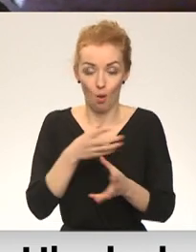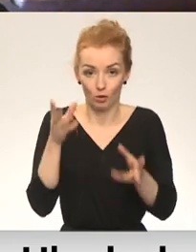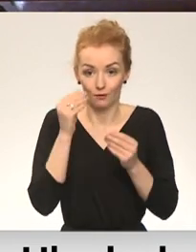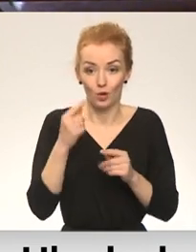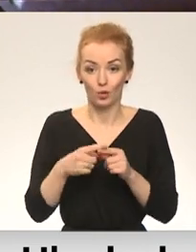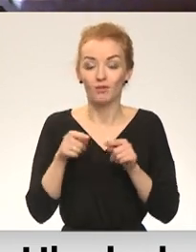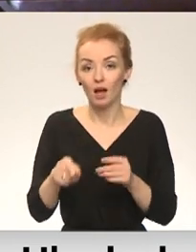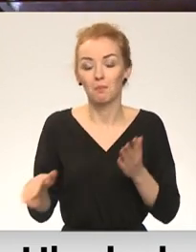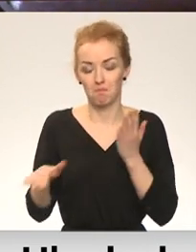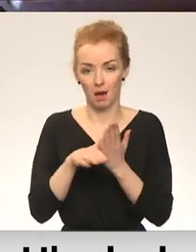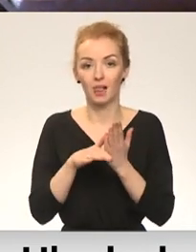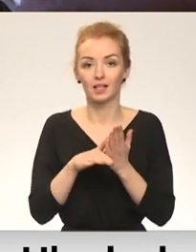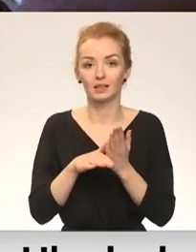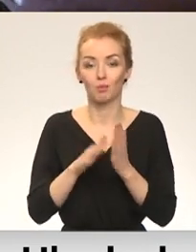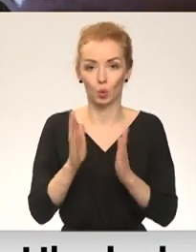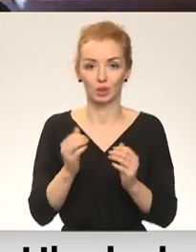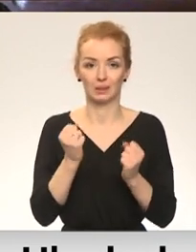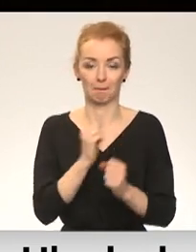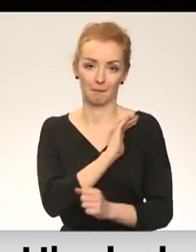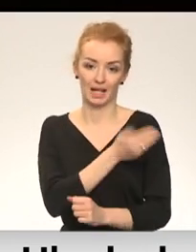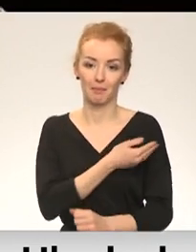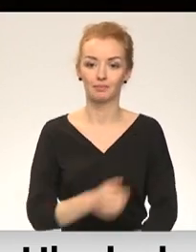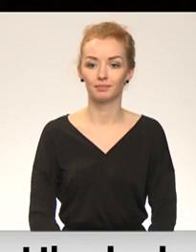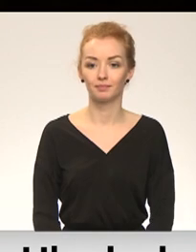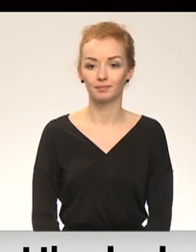mums palīdz būt stipriem.